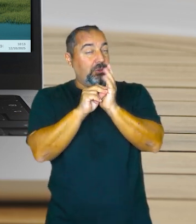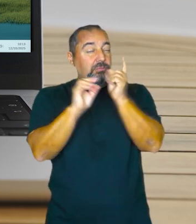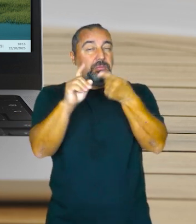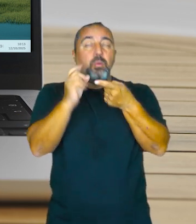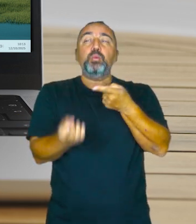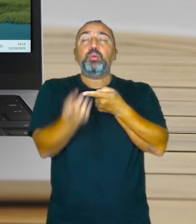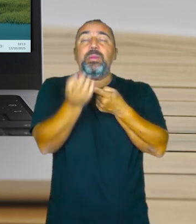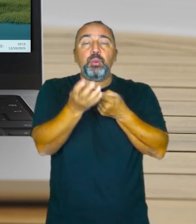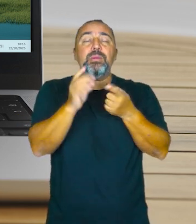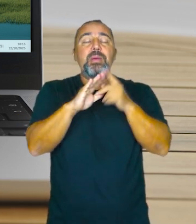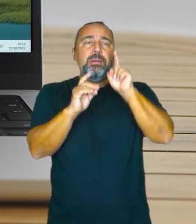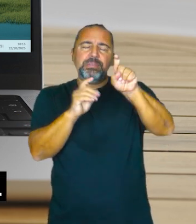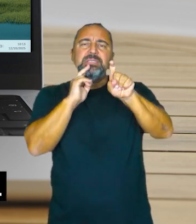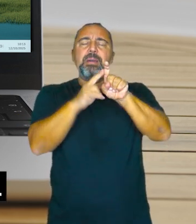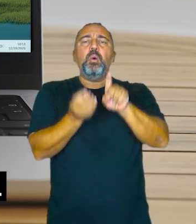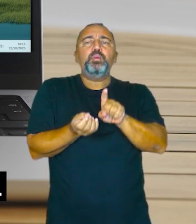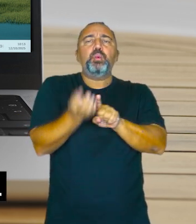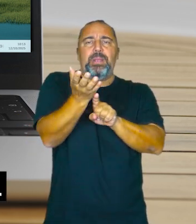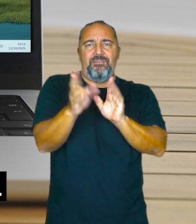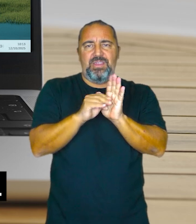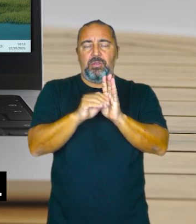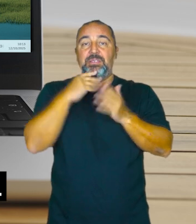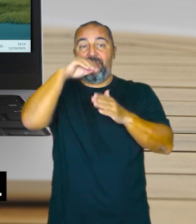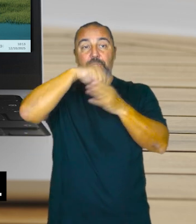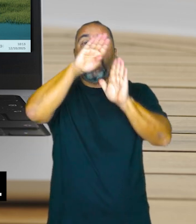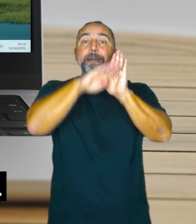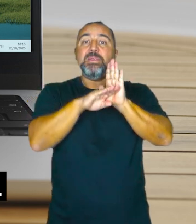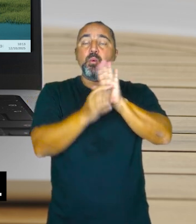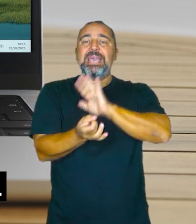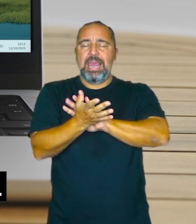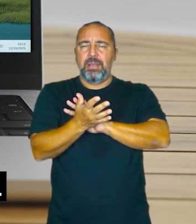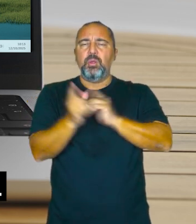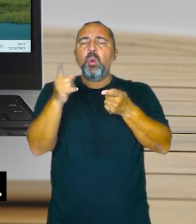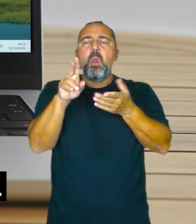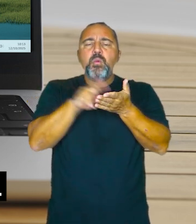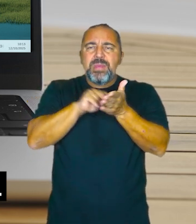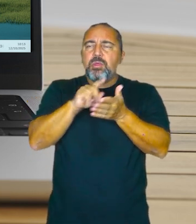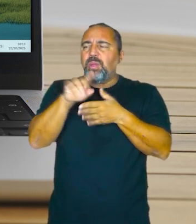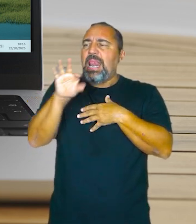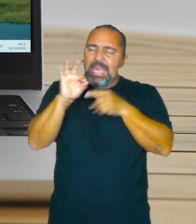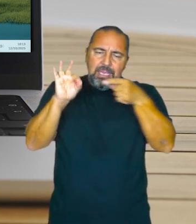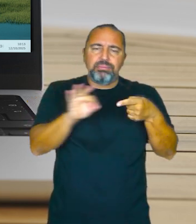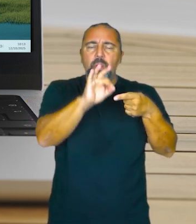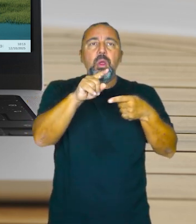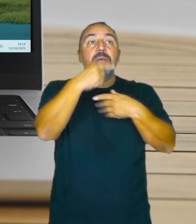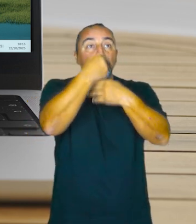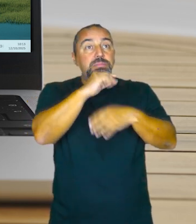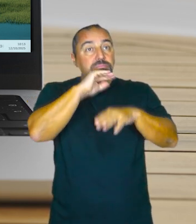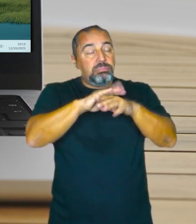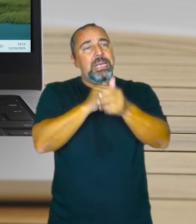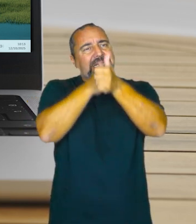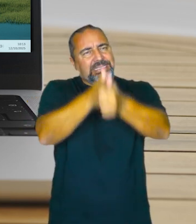Zure bideoak igotzen hasteko, erabili Crear menuko subir bideo aukera. Aukeratu bideo